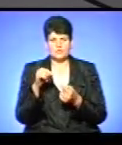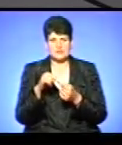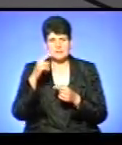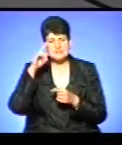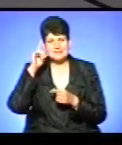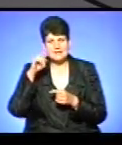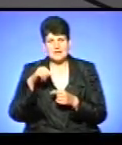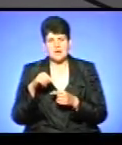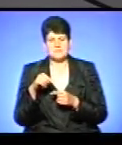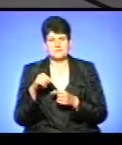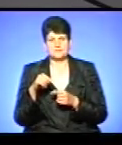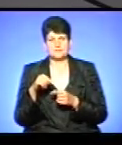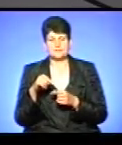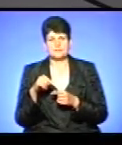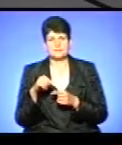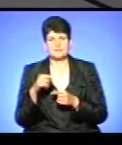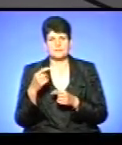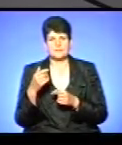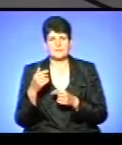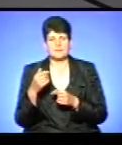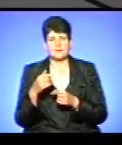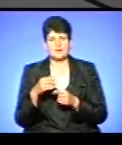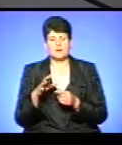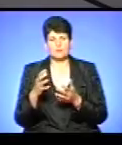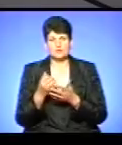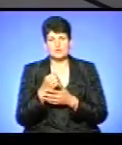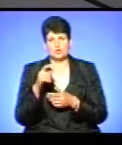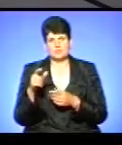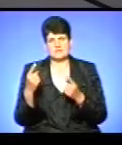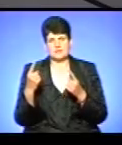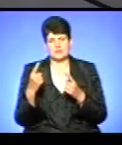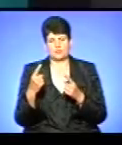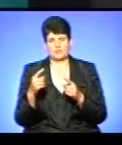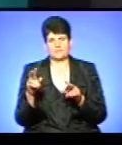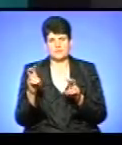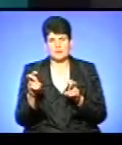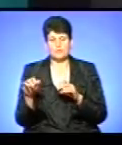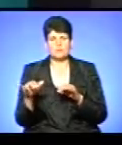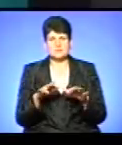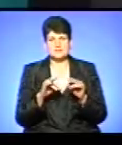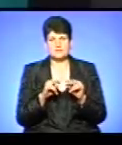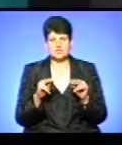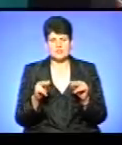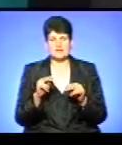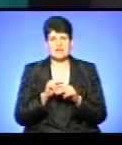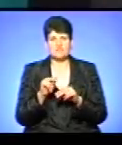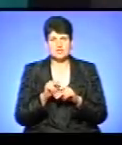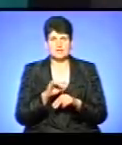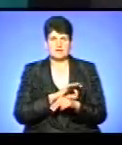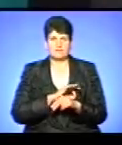знаннями, вийшли людьми з великої літери. Бо місія вчителя – навчити, виховати